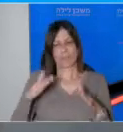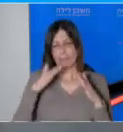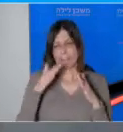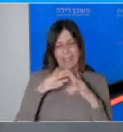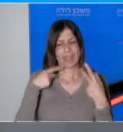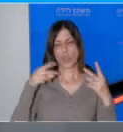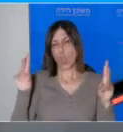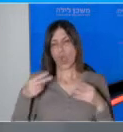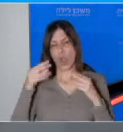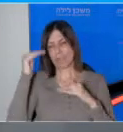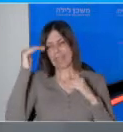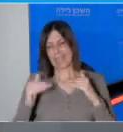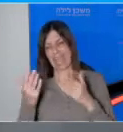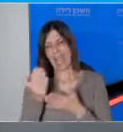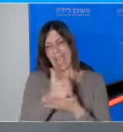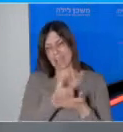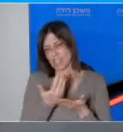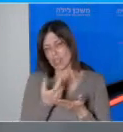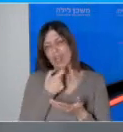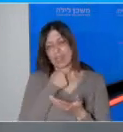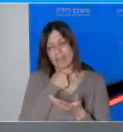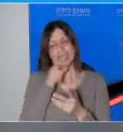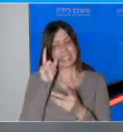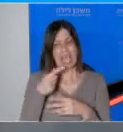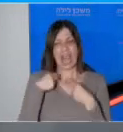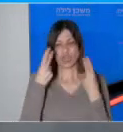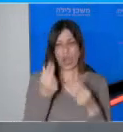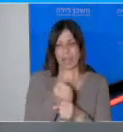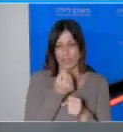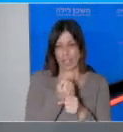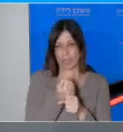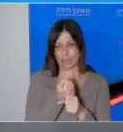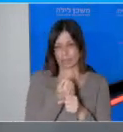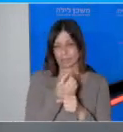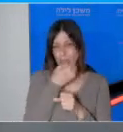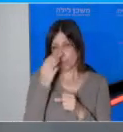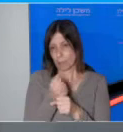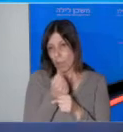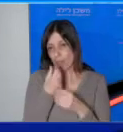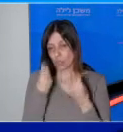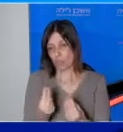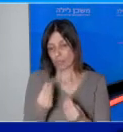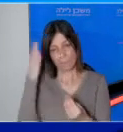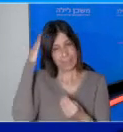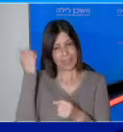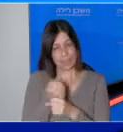יכולים להרשות לעצמנו ירידה בהכנסות, אין ברירה, צריך לחזור לעבודה. הוא פועל נכון, תמי? בנט פועל נכון? מה זה? בנט, ראש הממשלה פועל